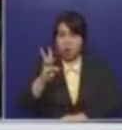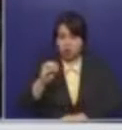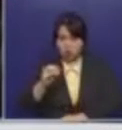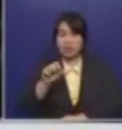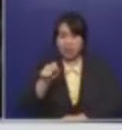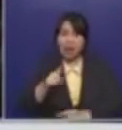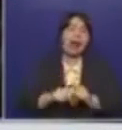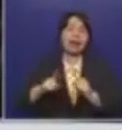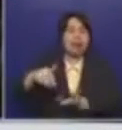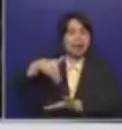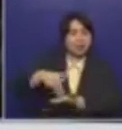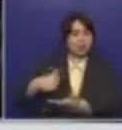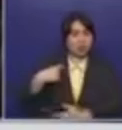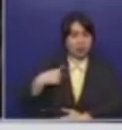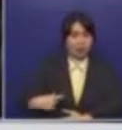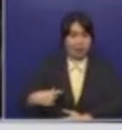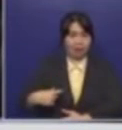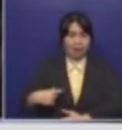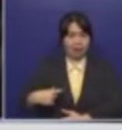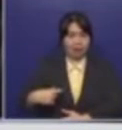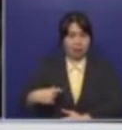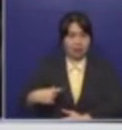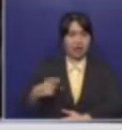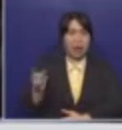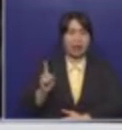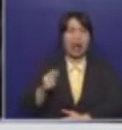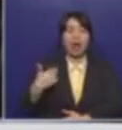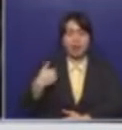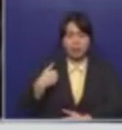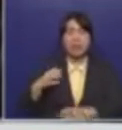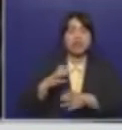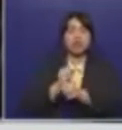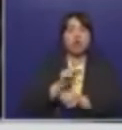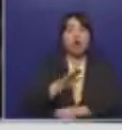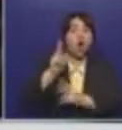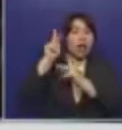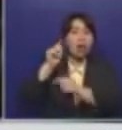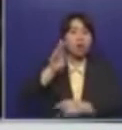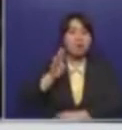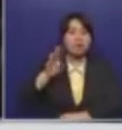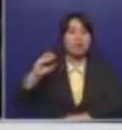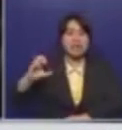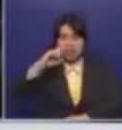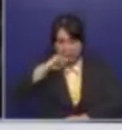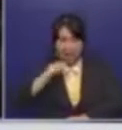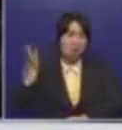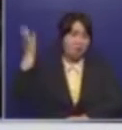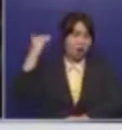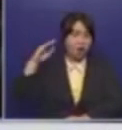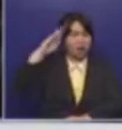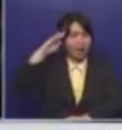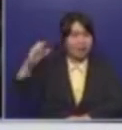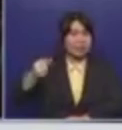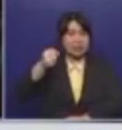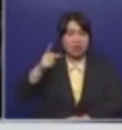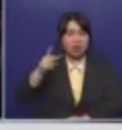ข้อมูลจากศูนย์ทนายสิทธิมนุษยชนที่ทาง BBC ไทยสรุปเอาไว้นะคะในช่วงที่คสช.ครองอำนาจมีประชา